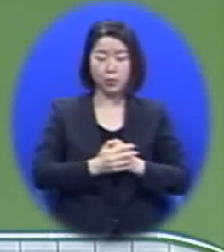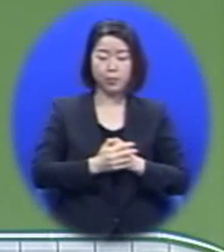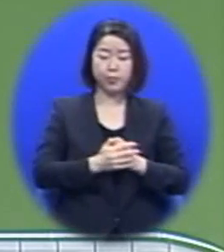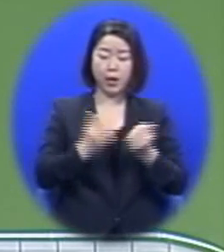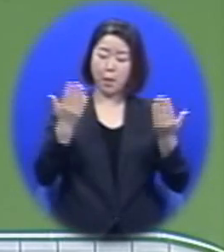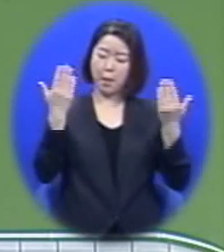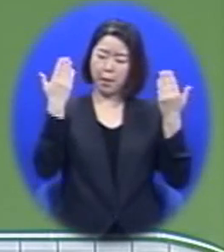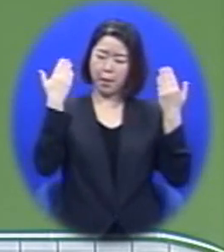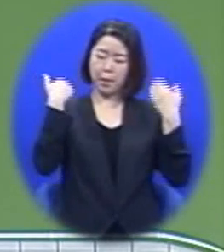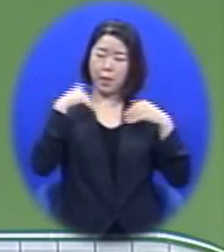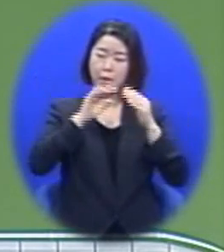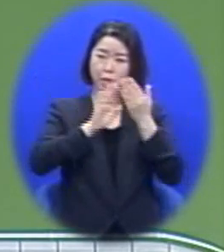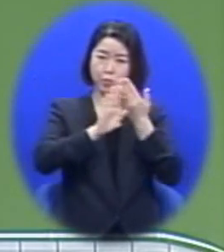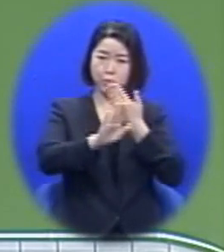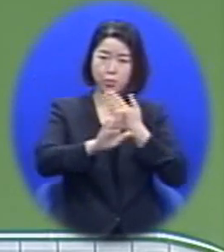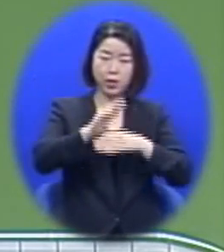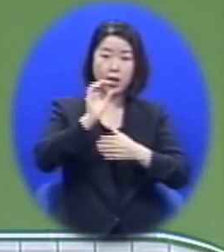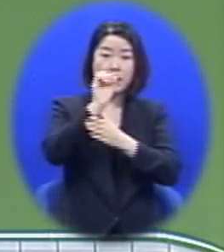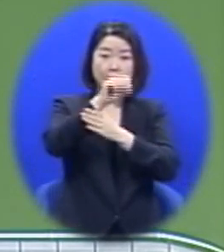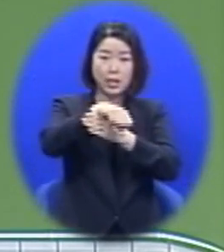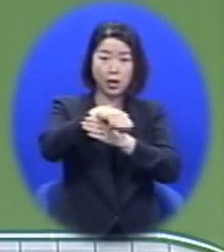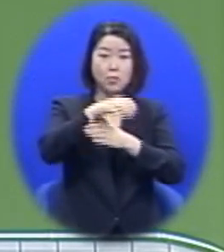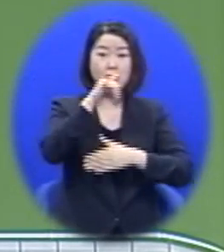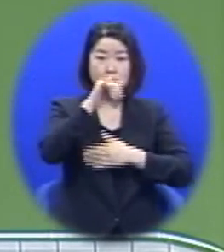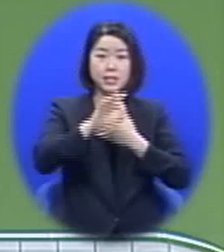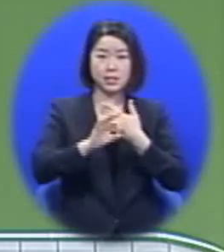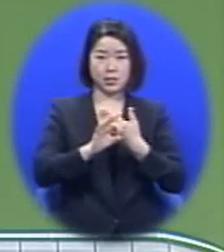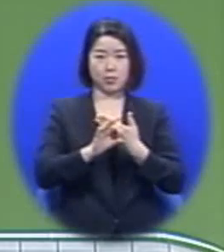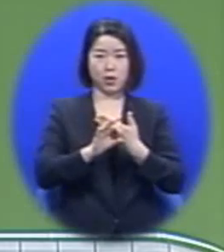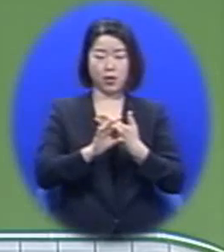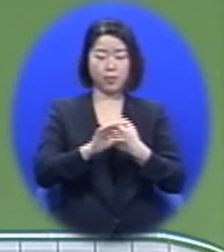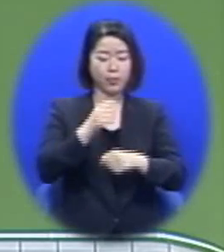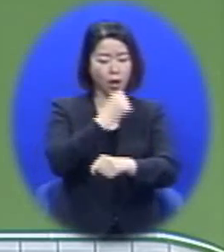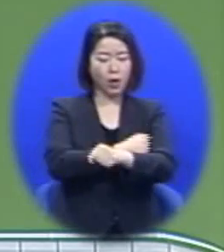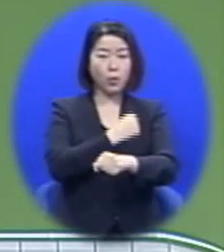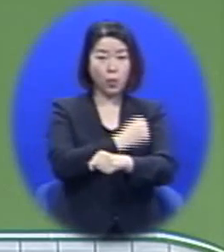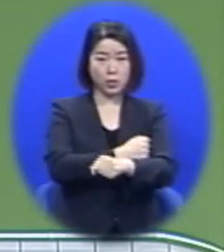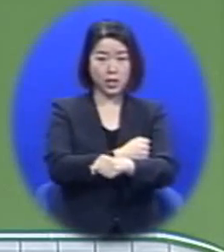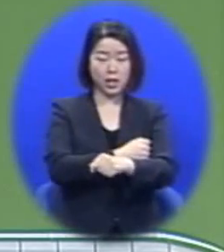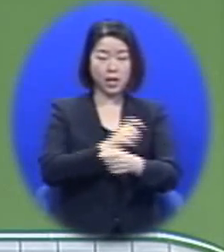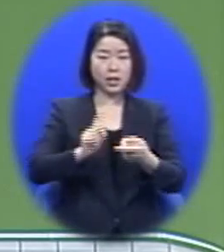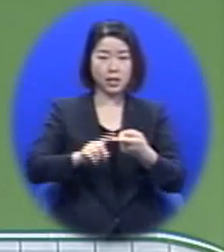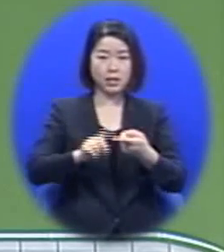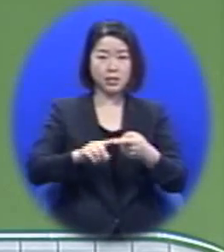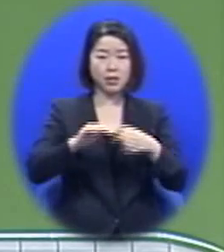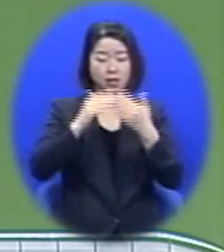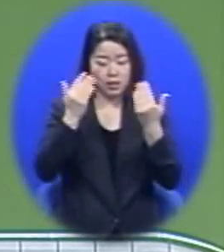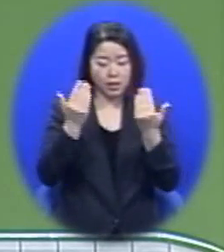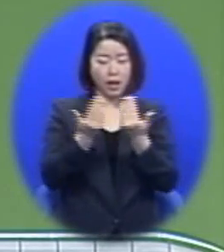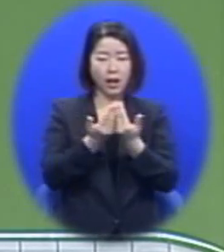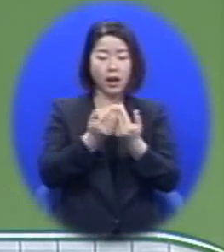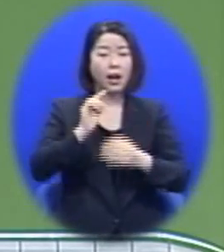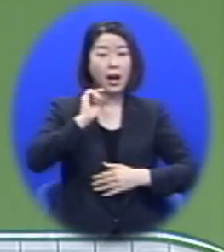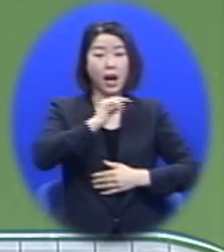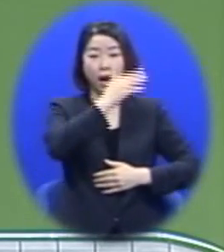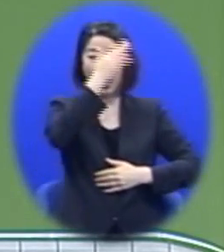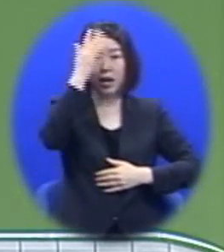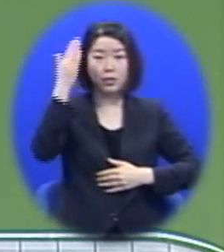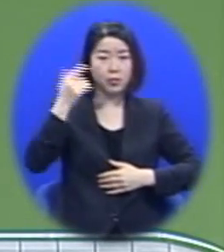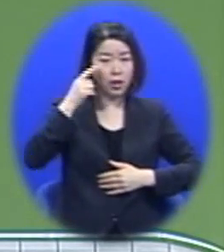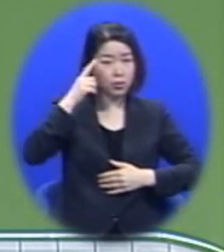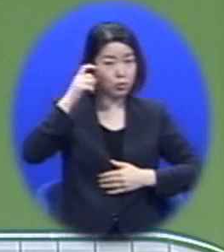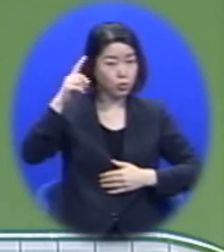난 다음에 열매가 있으면 그러면 고생이 다 정말 아름다운 하나님의 추억이 되지